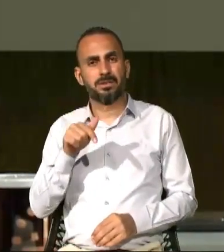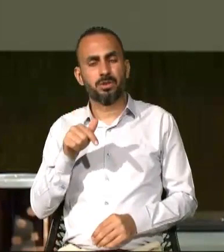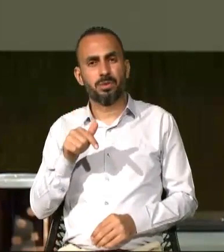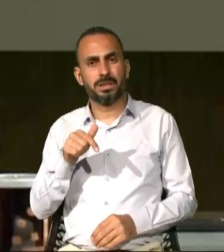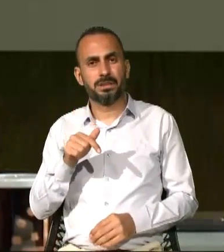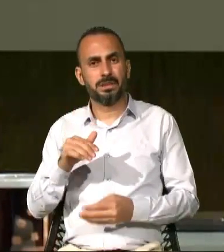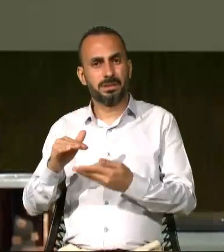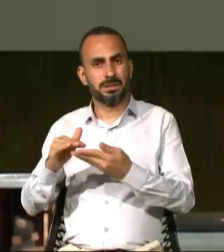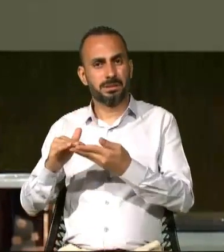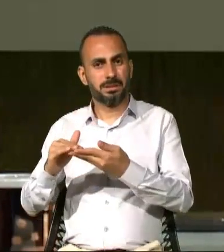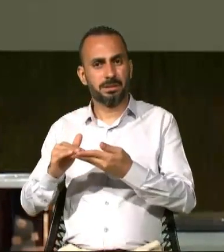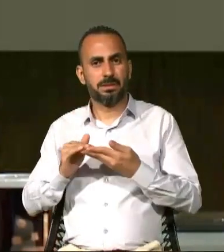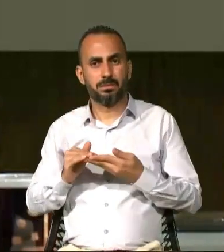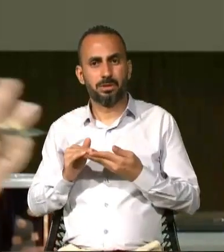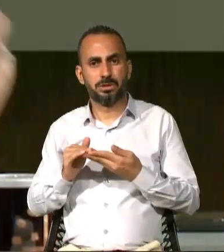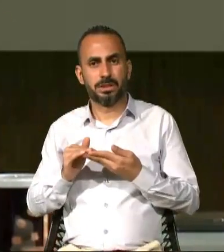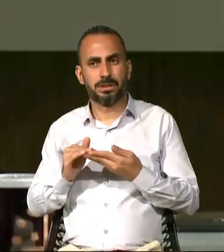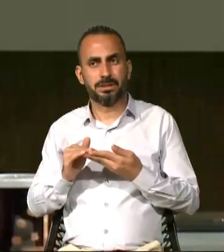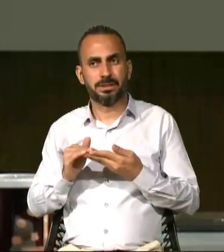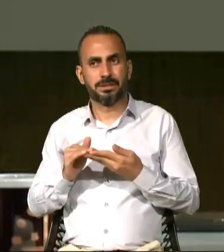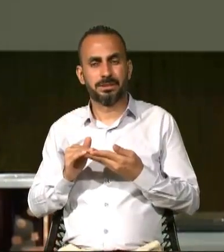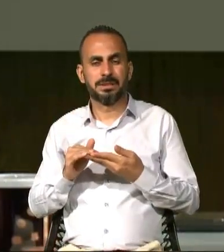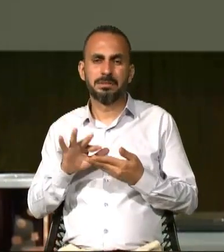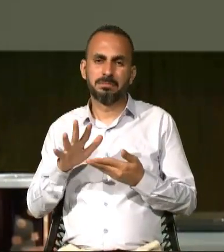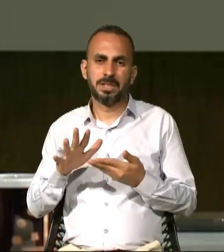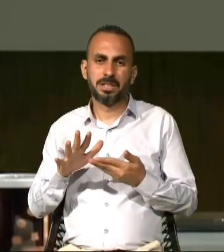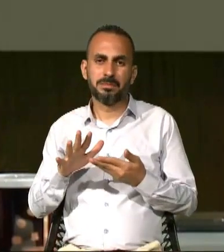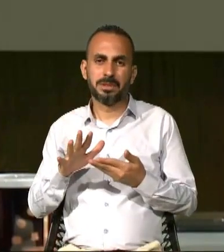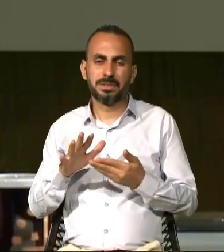كده يعني اصبر